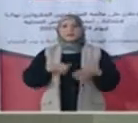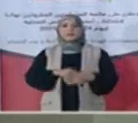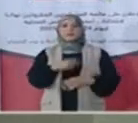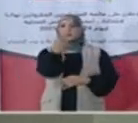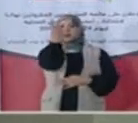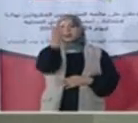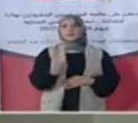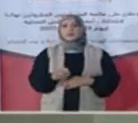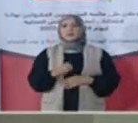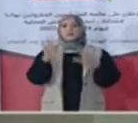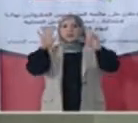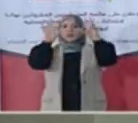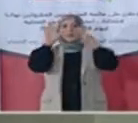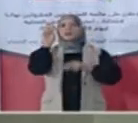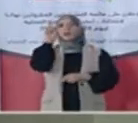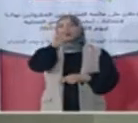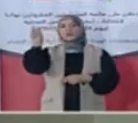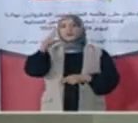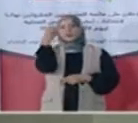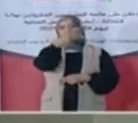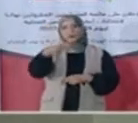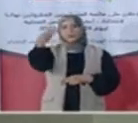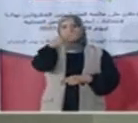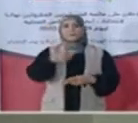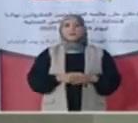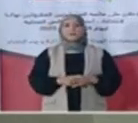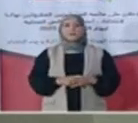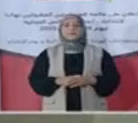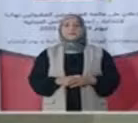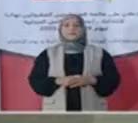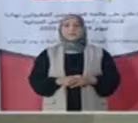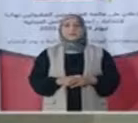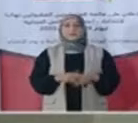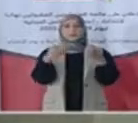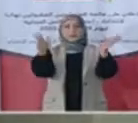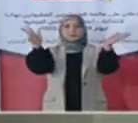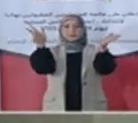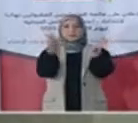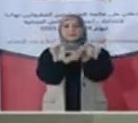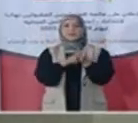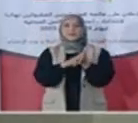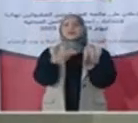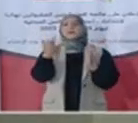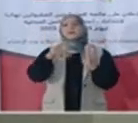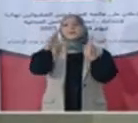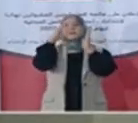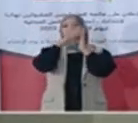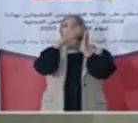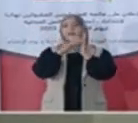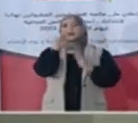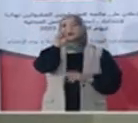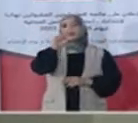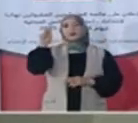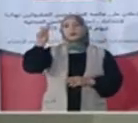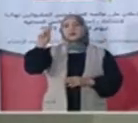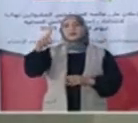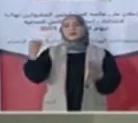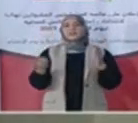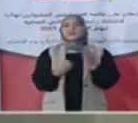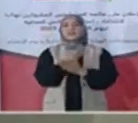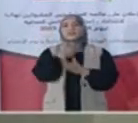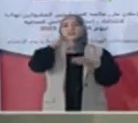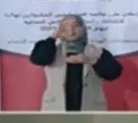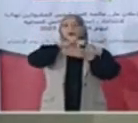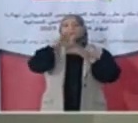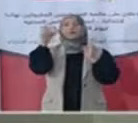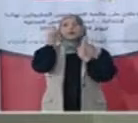يوم 28 نوفمبر، وذلك تطبيقا لمقتضيات الفصل 31 جديد من القانون